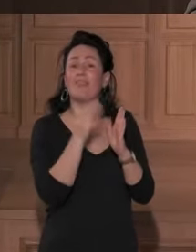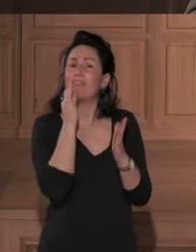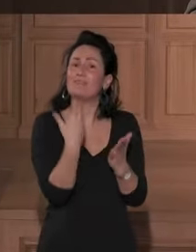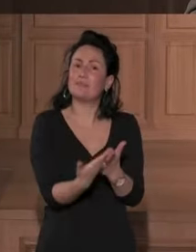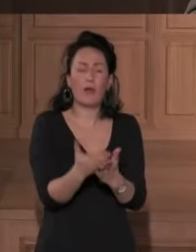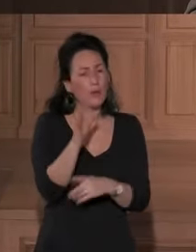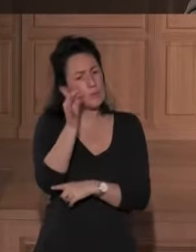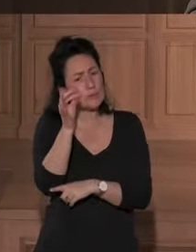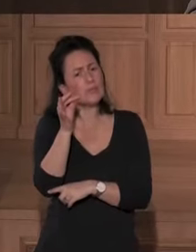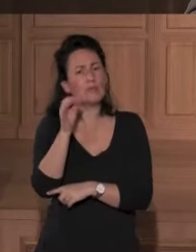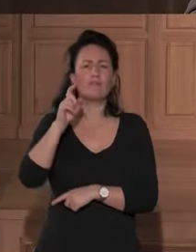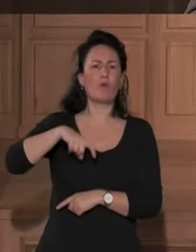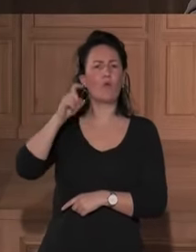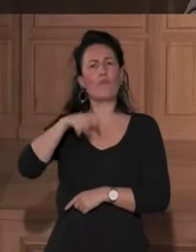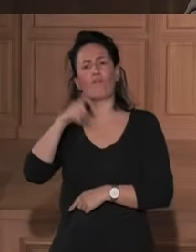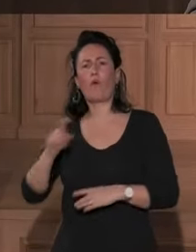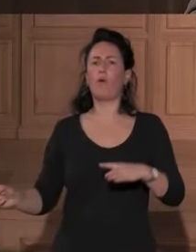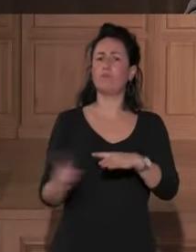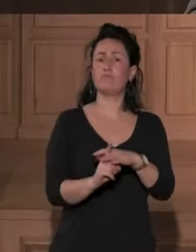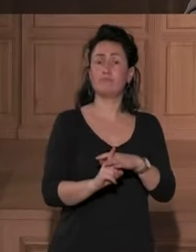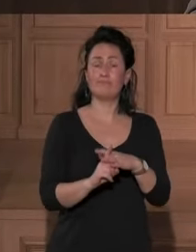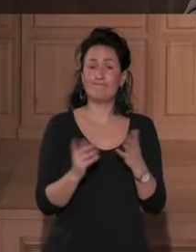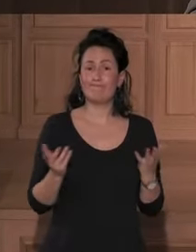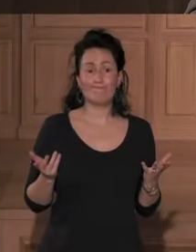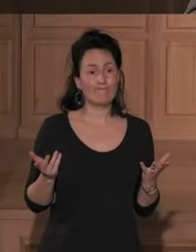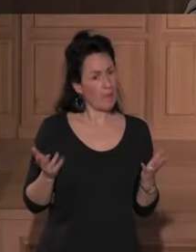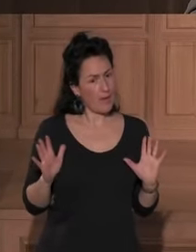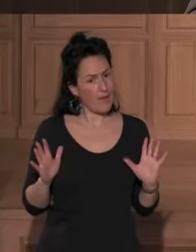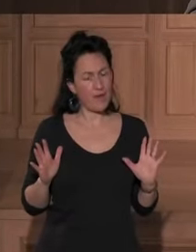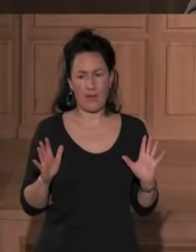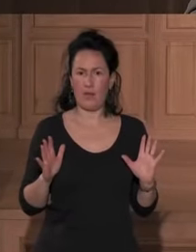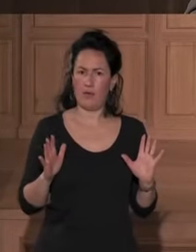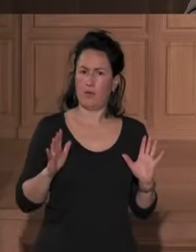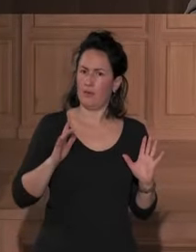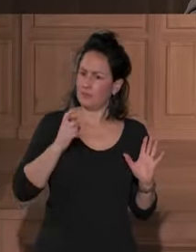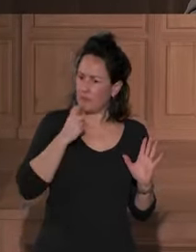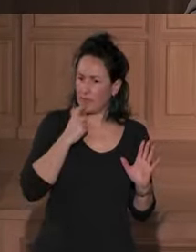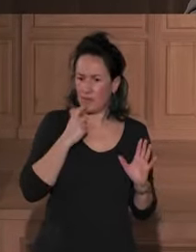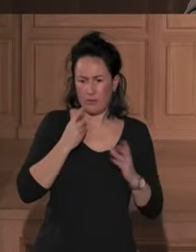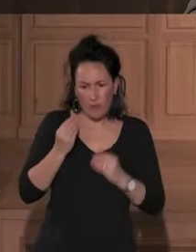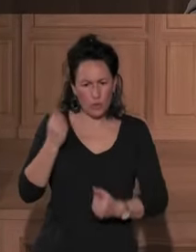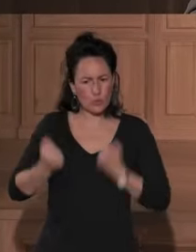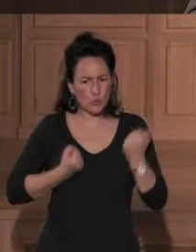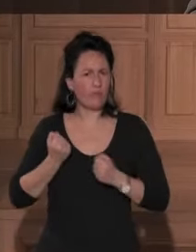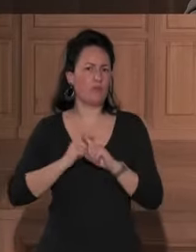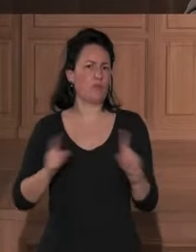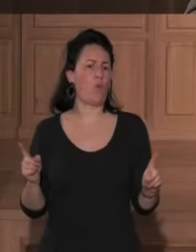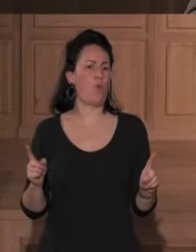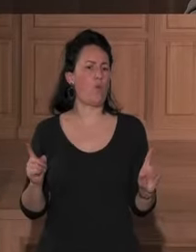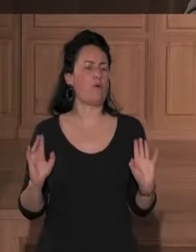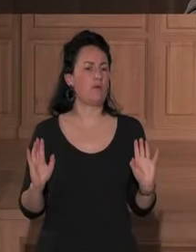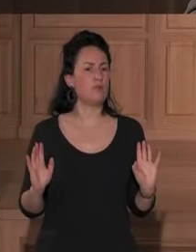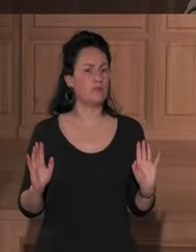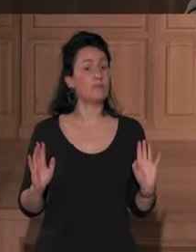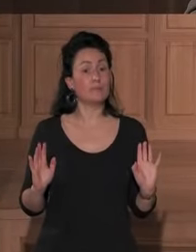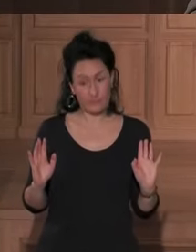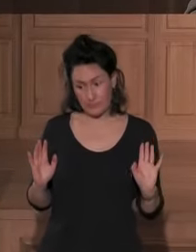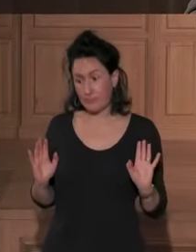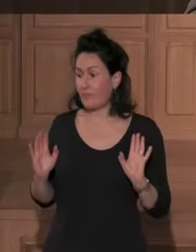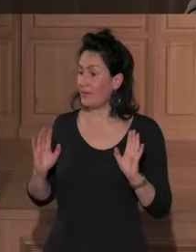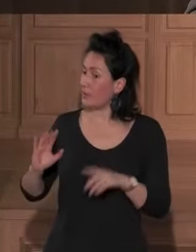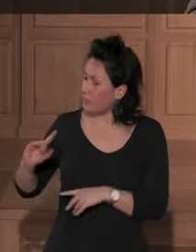l'inclusion, tout le monde en fait, mais l'inclusion que si l'enfant ne souffre pas. Mais il ne souffre pas. En tout cas, tous ont